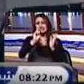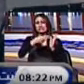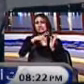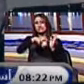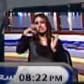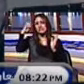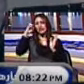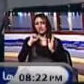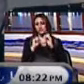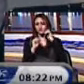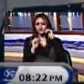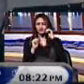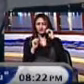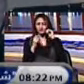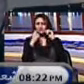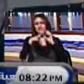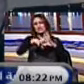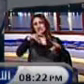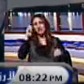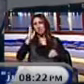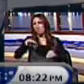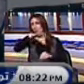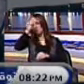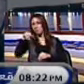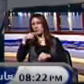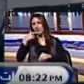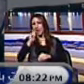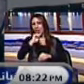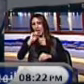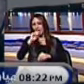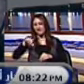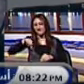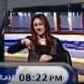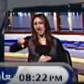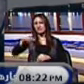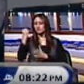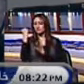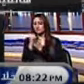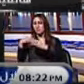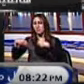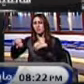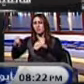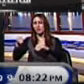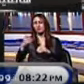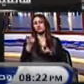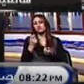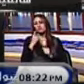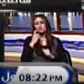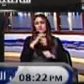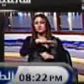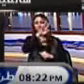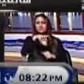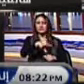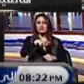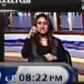الوضع الحالي وبعض الانفلات الامن اللي موجود، في بعض ضعوف النفوس